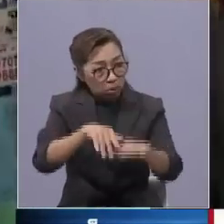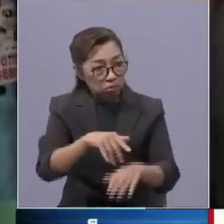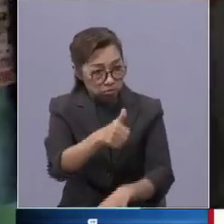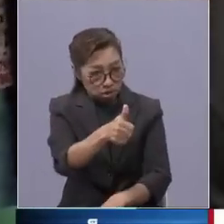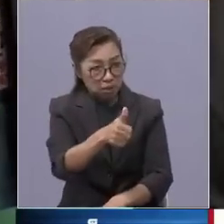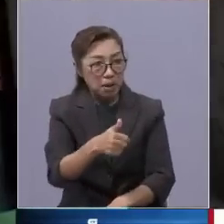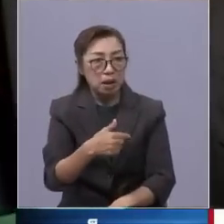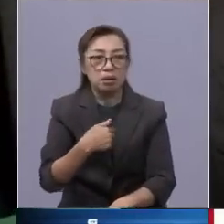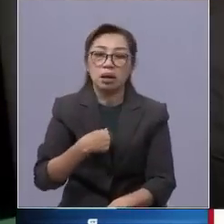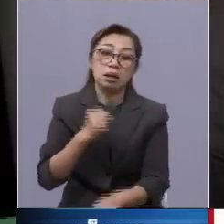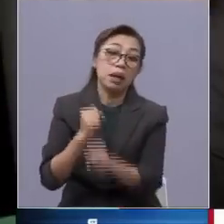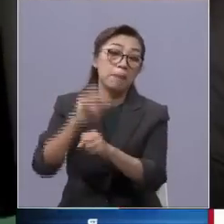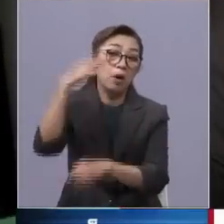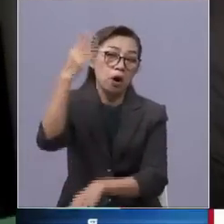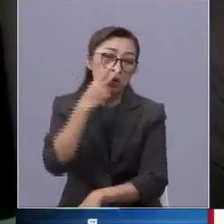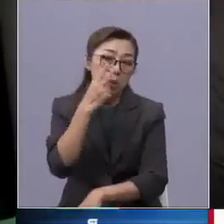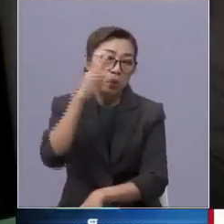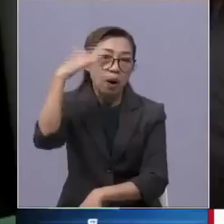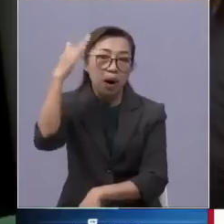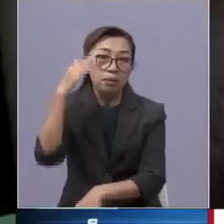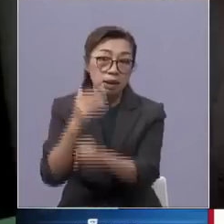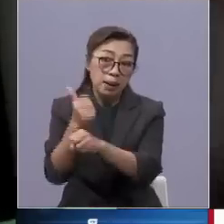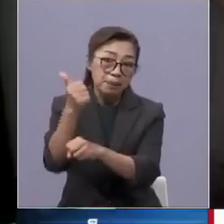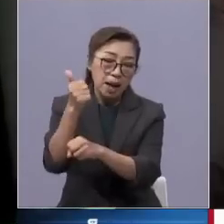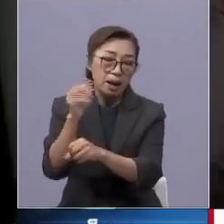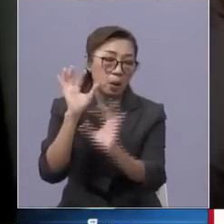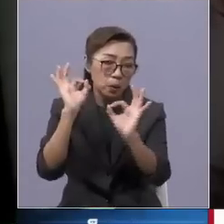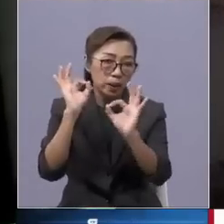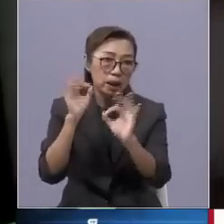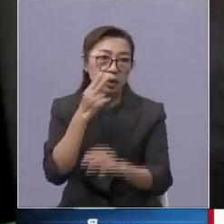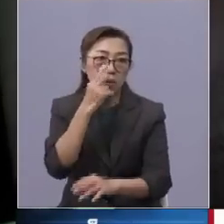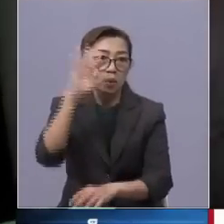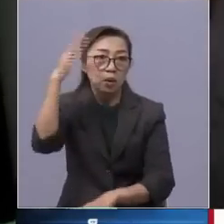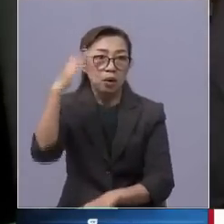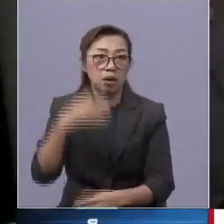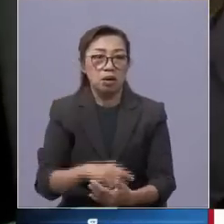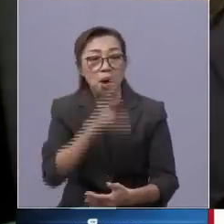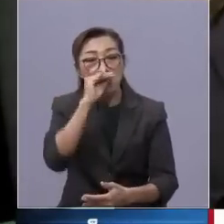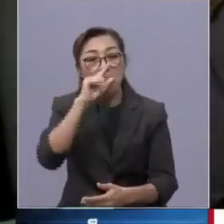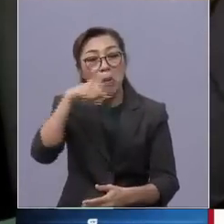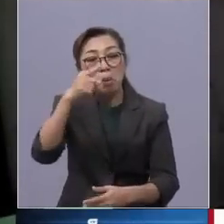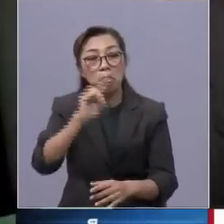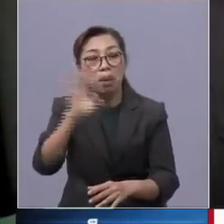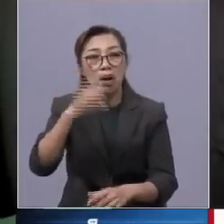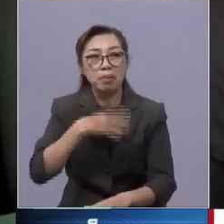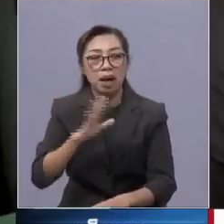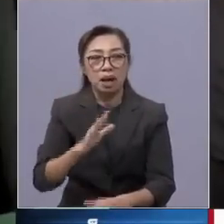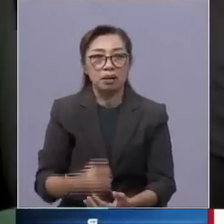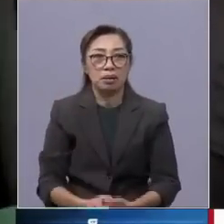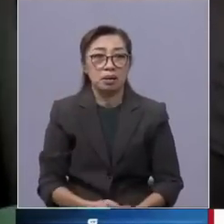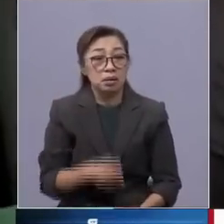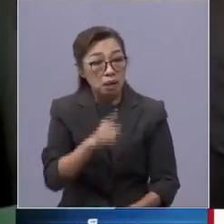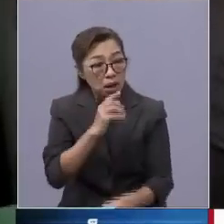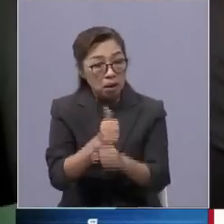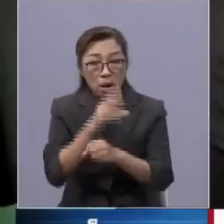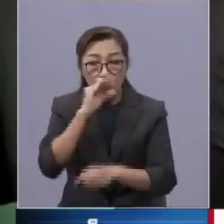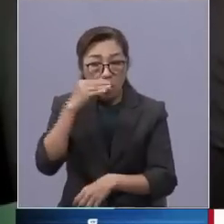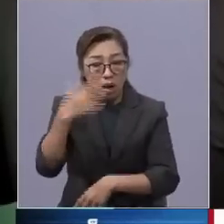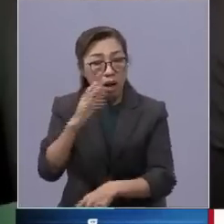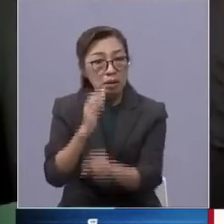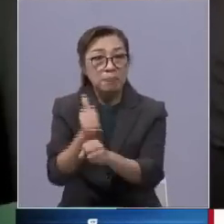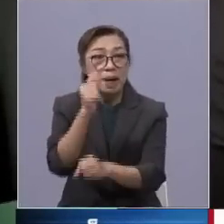อ ให้ทำได้ก่อน ถ้าทำได้ ต้องทำได้ ค่ะ ต้องทำได้ไม่ใช่พูด ใครเป็นใครหรอกถ้าทำได้ตามที่พูดก็